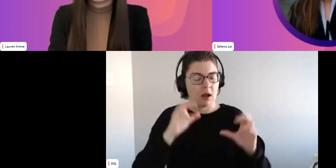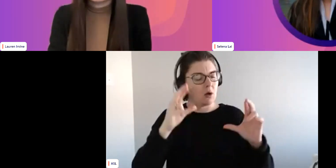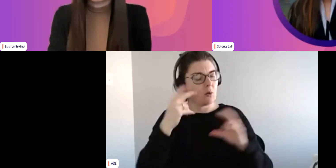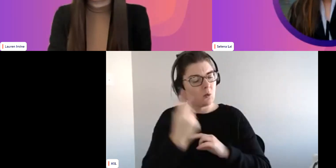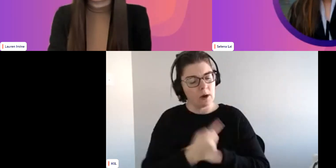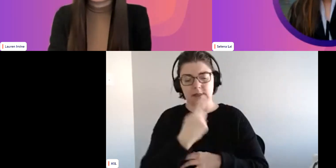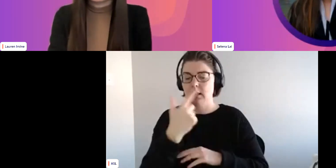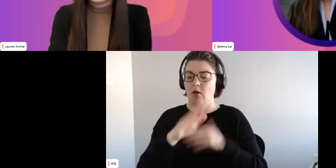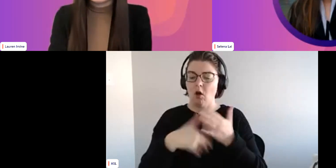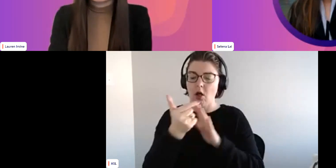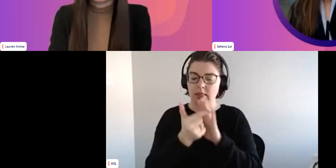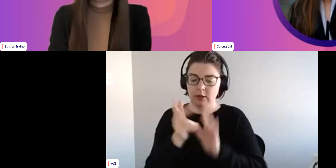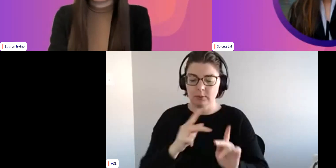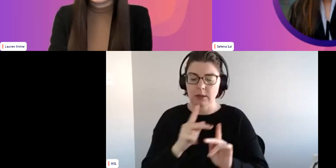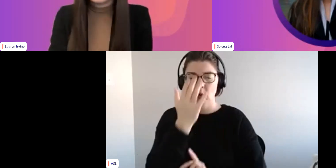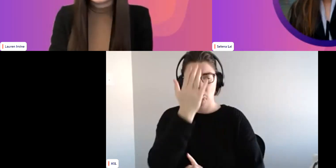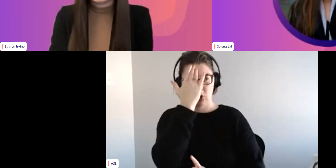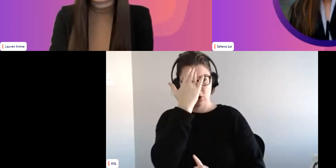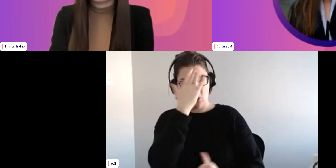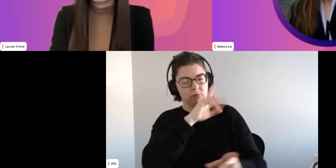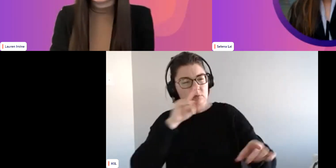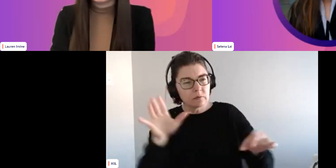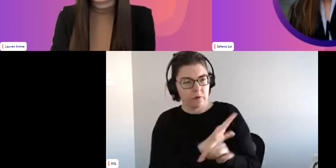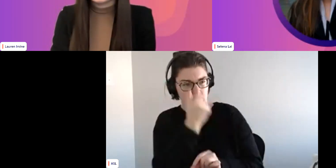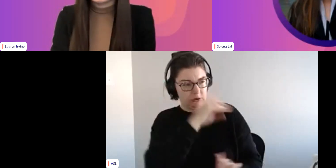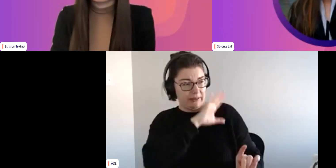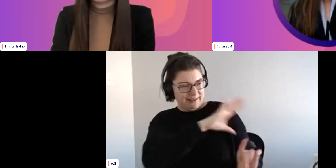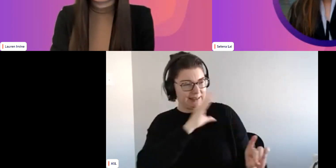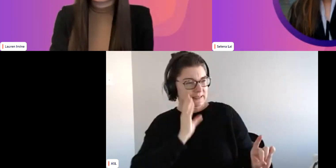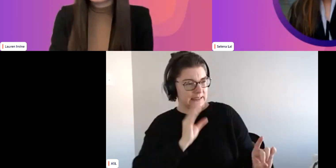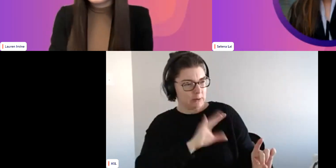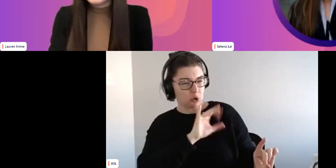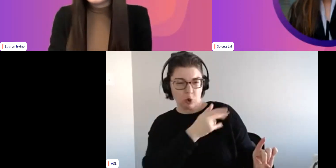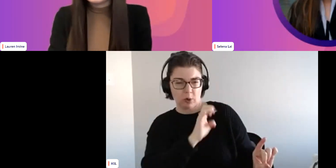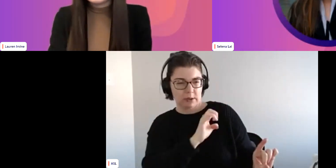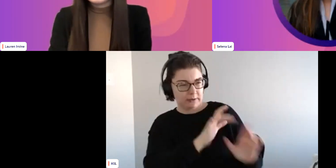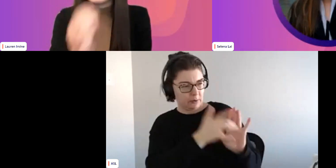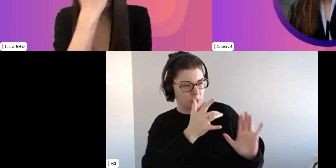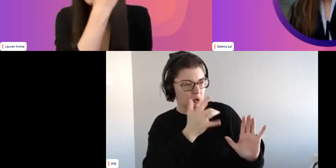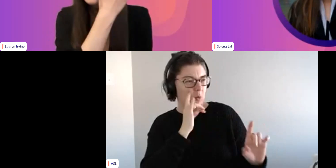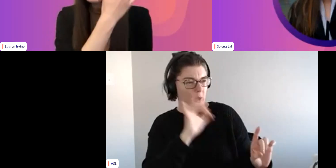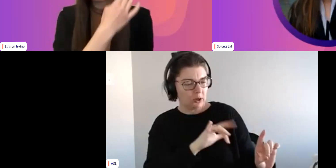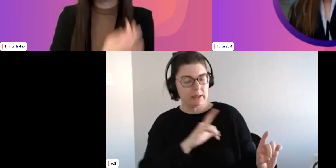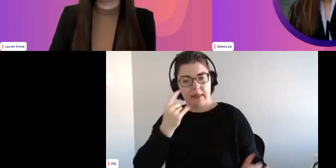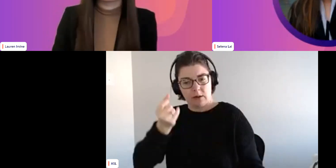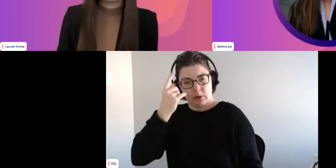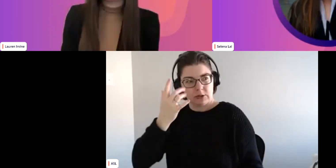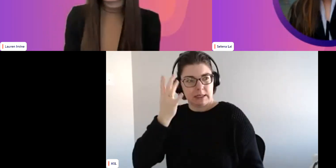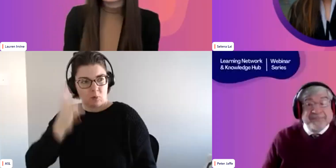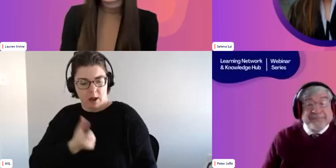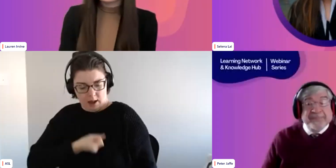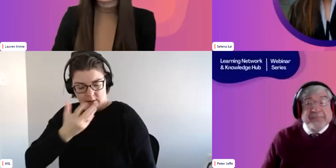suis encore bouleversée et je sais maintenant ce que c'est un abus coercitif et je veux travailler pour